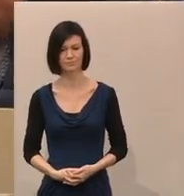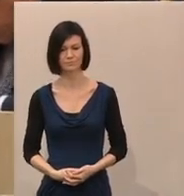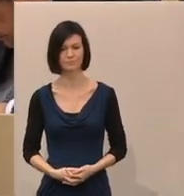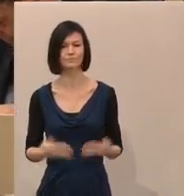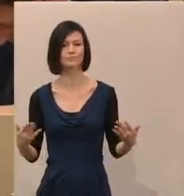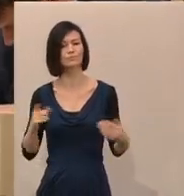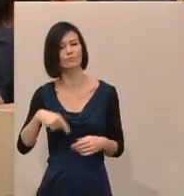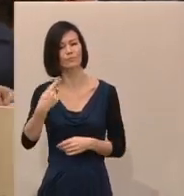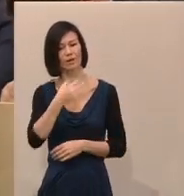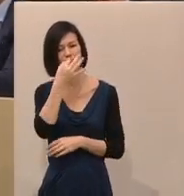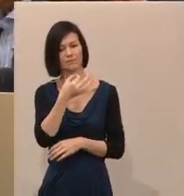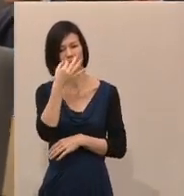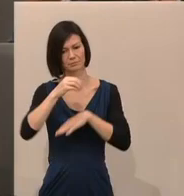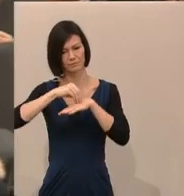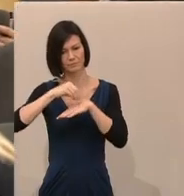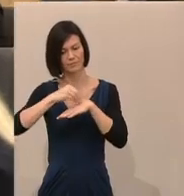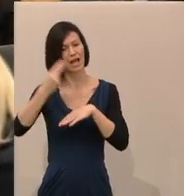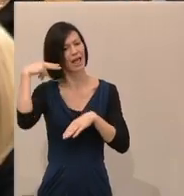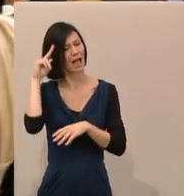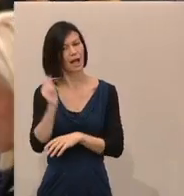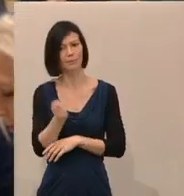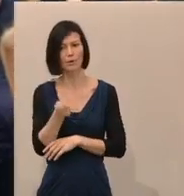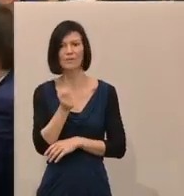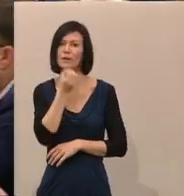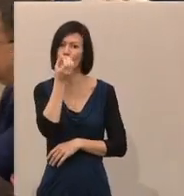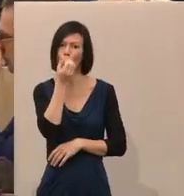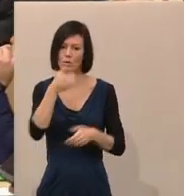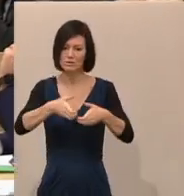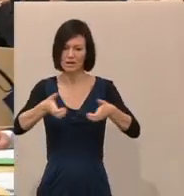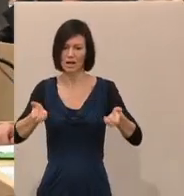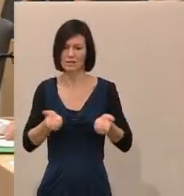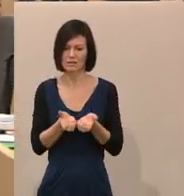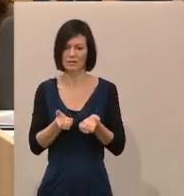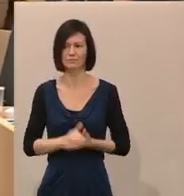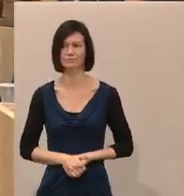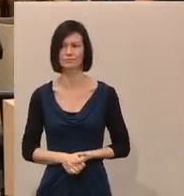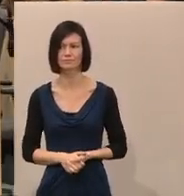stellvertretende Klubobmann der SPÖ an der Reihe. Pamela Rendi-Wagner scheint vorerst nicht auf der Rednerliste auf.